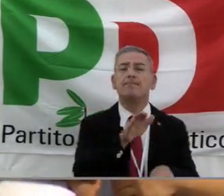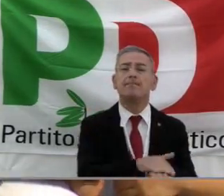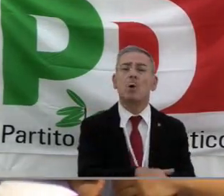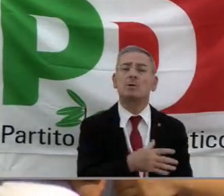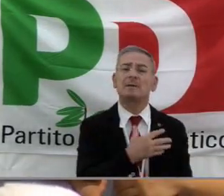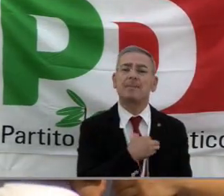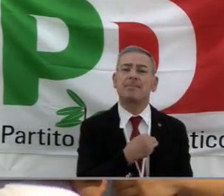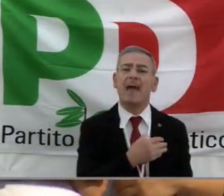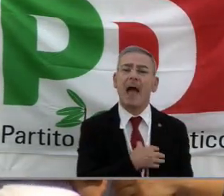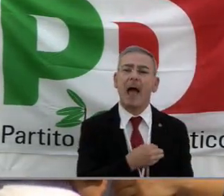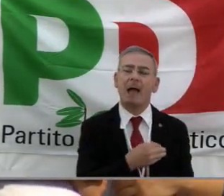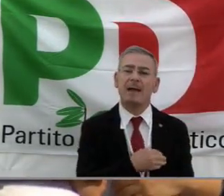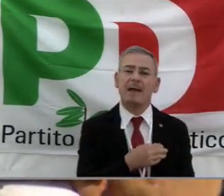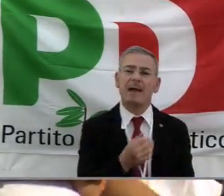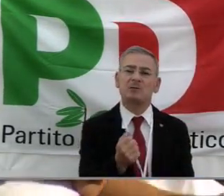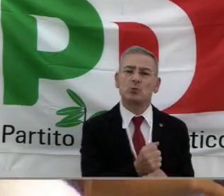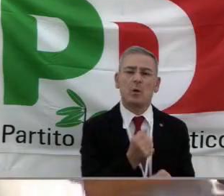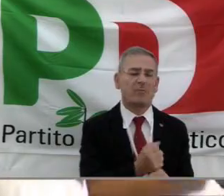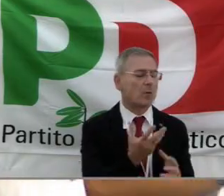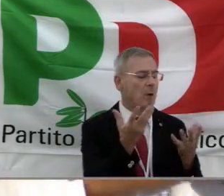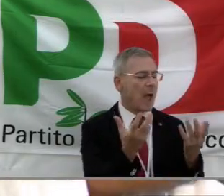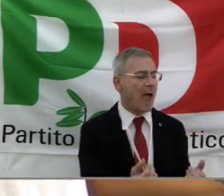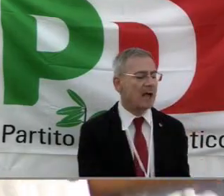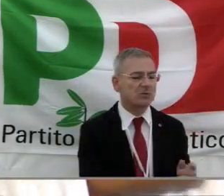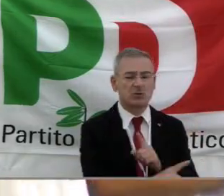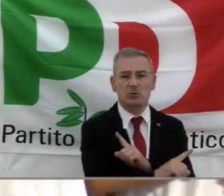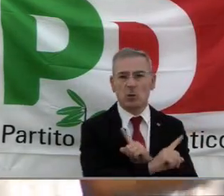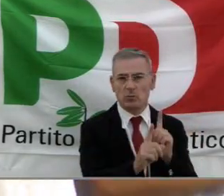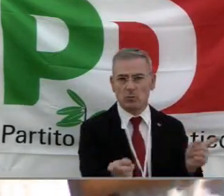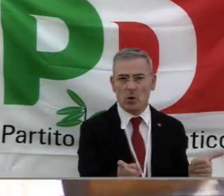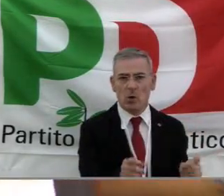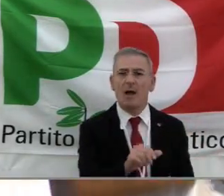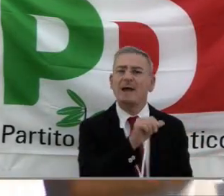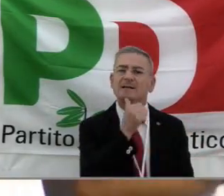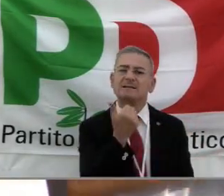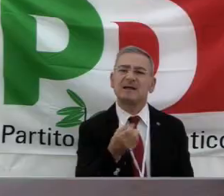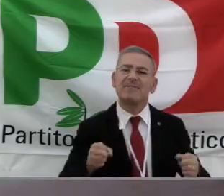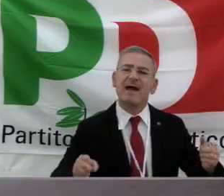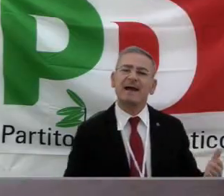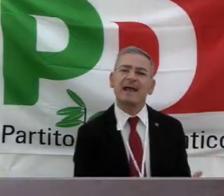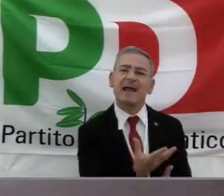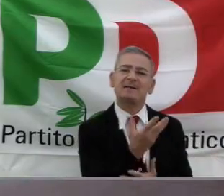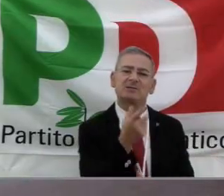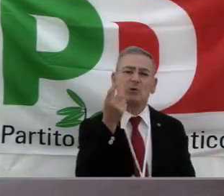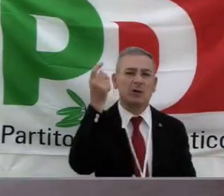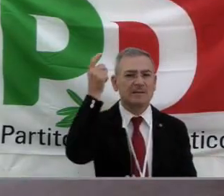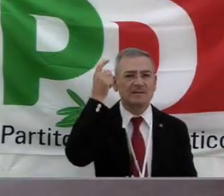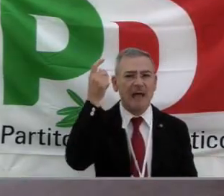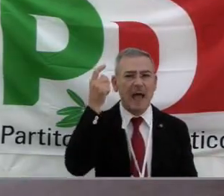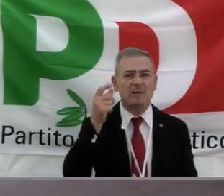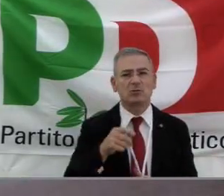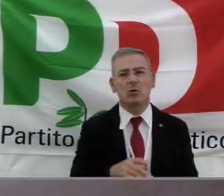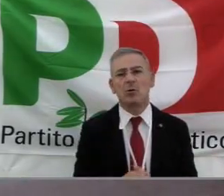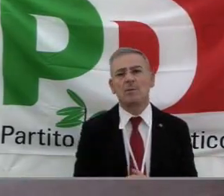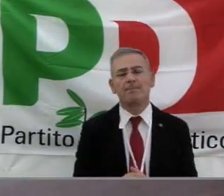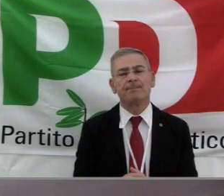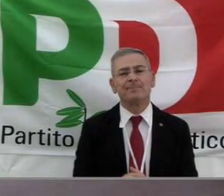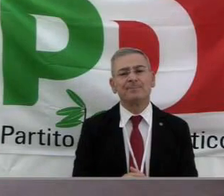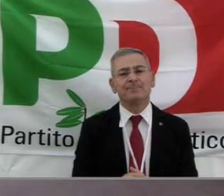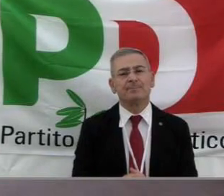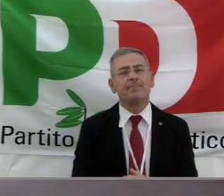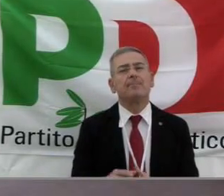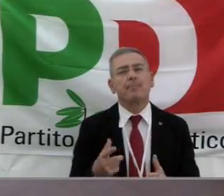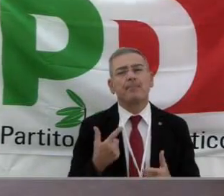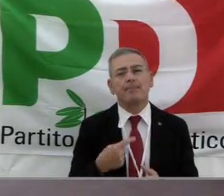sul lavoro sono inaccettabili. Serve una reazione dello Stato all'altezza del